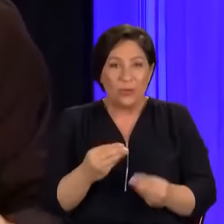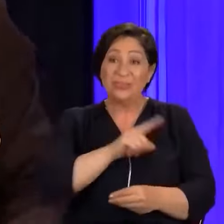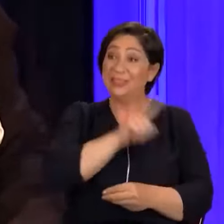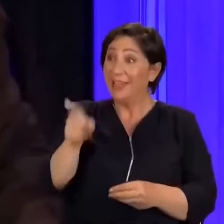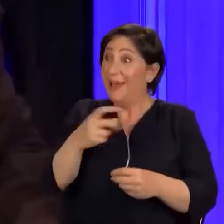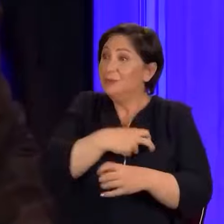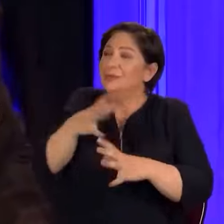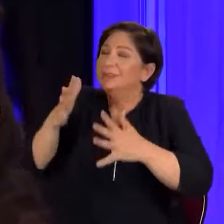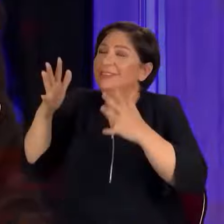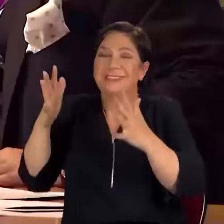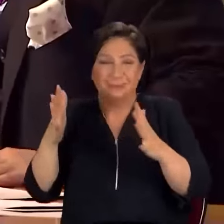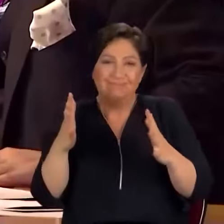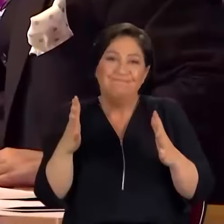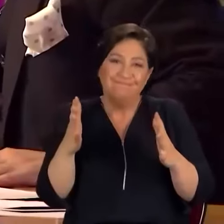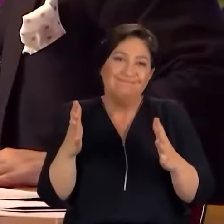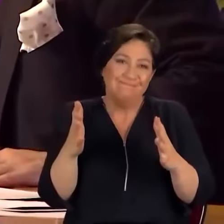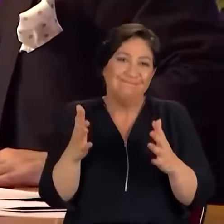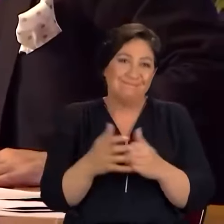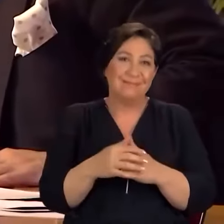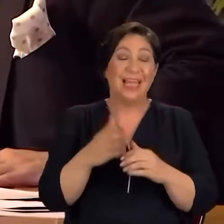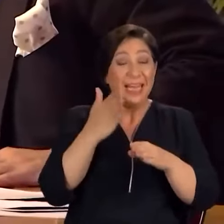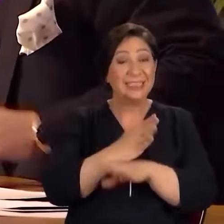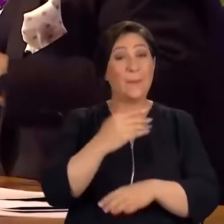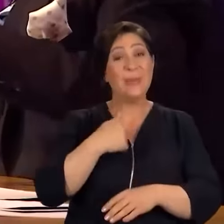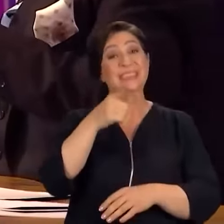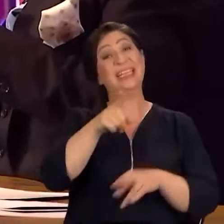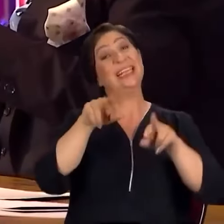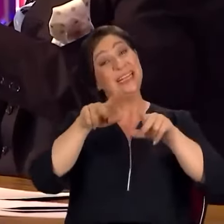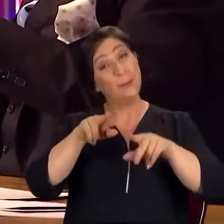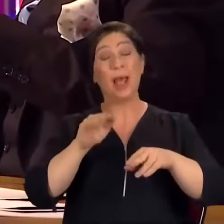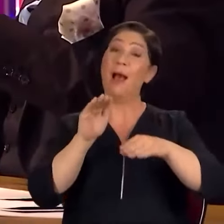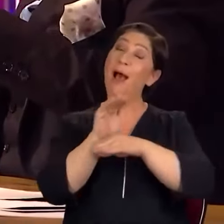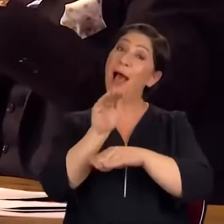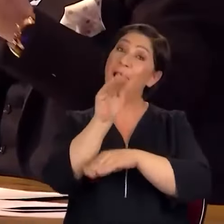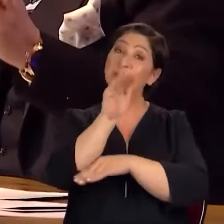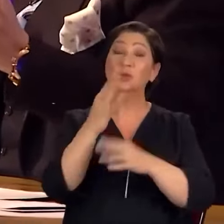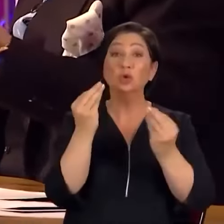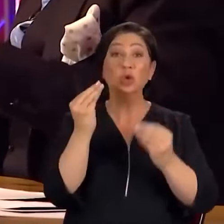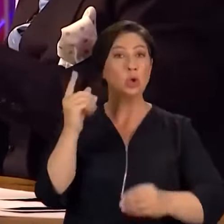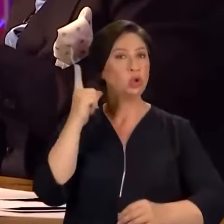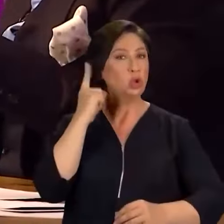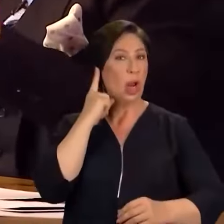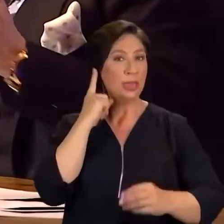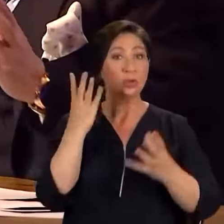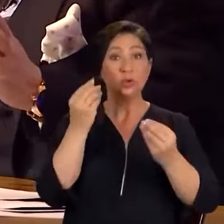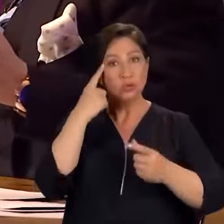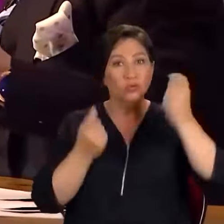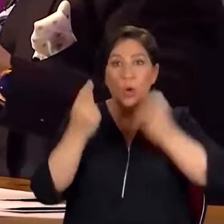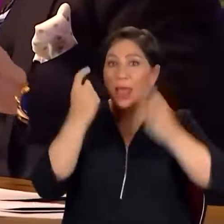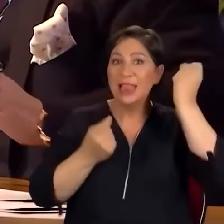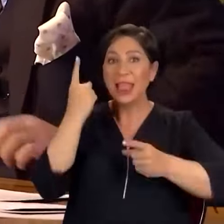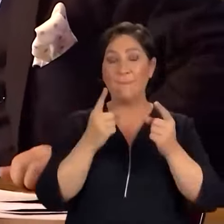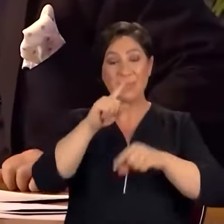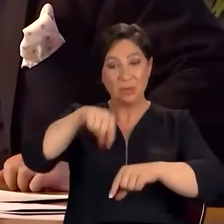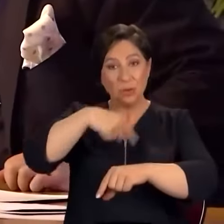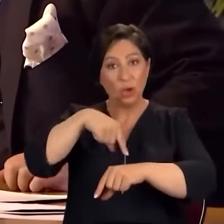aşık olduğun ve aslında ben senin gibi hayatının çok şöhretli, çok üretken